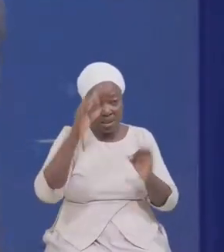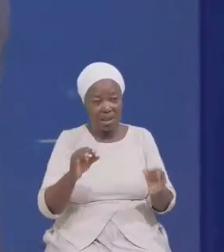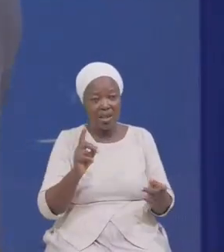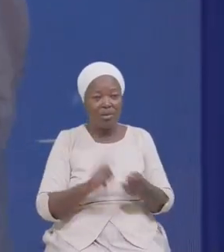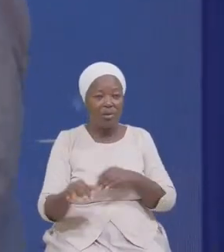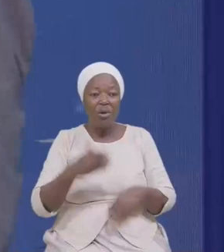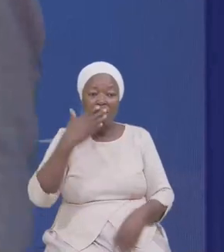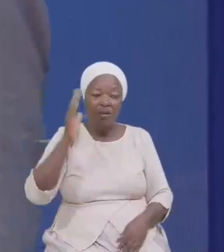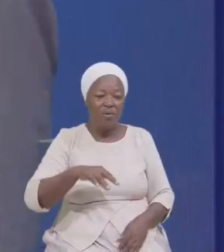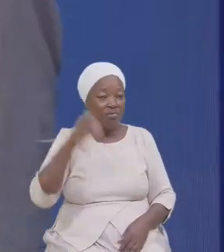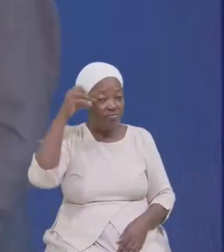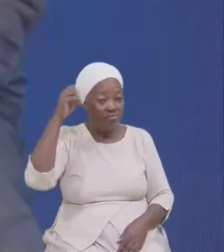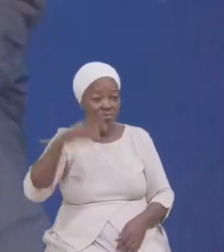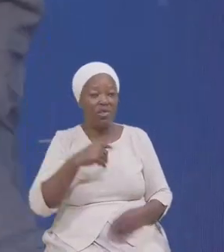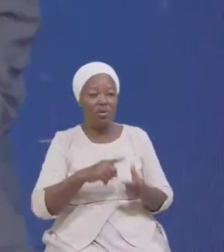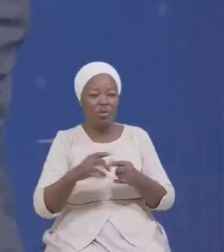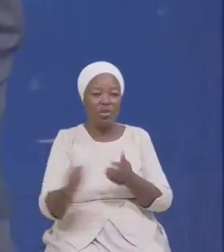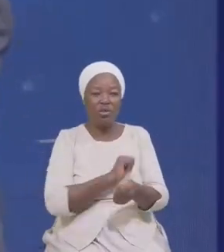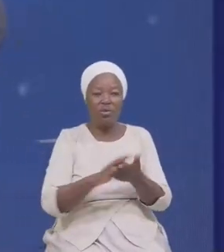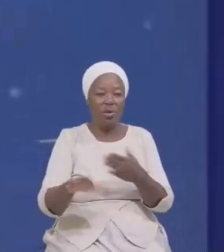Ceux qui tuent la magie,